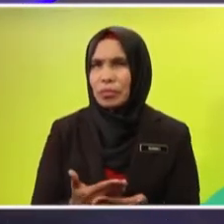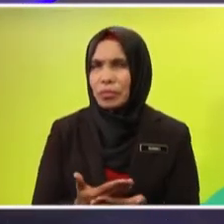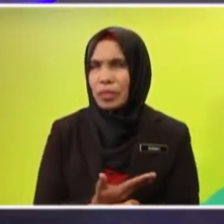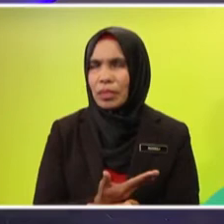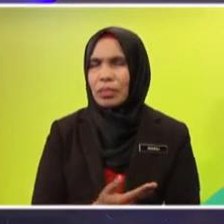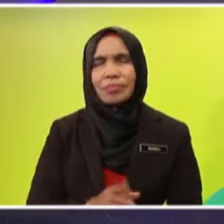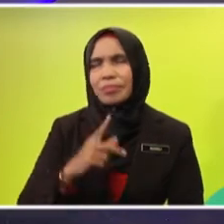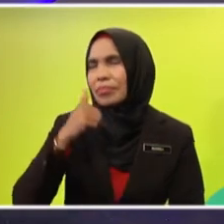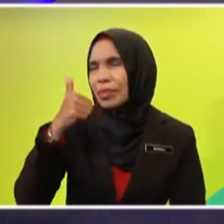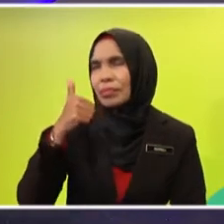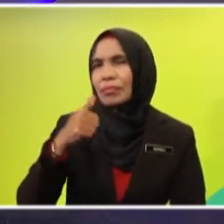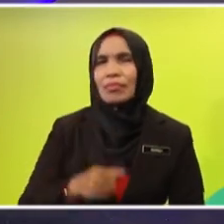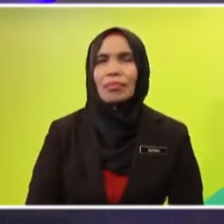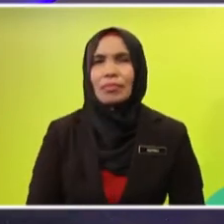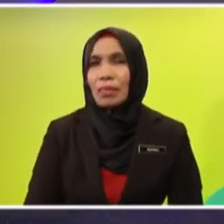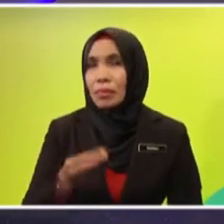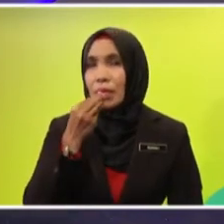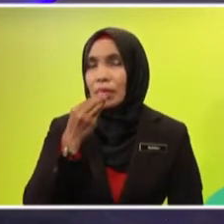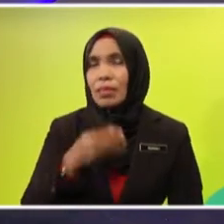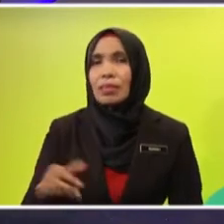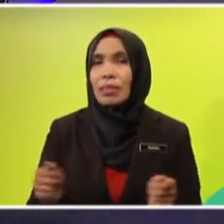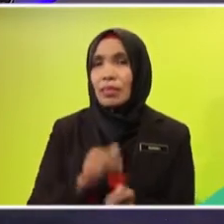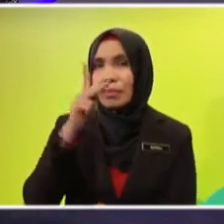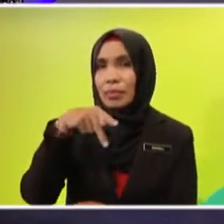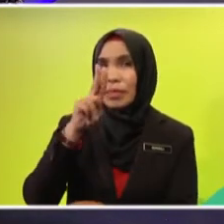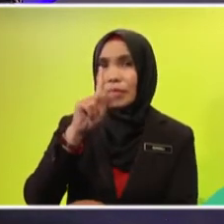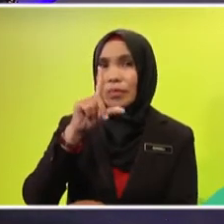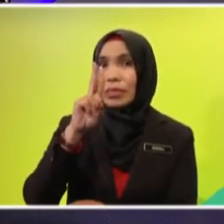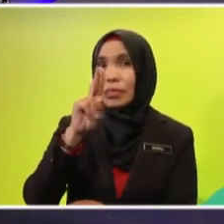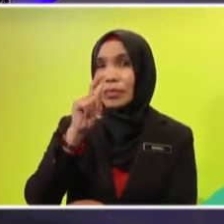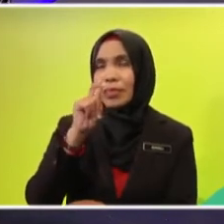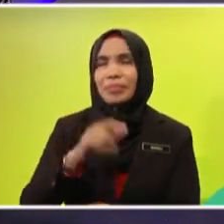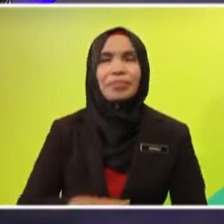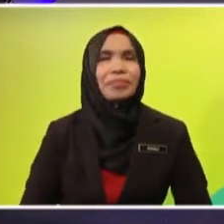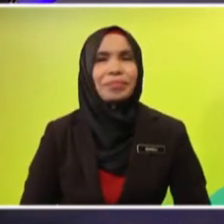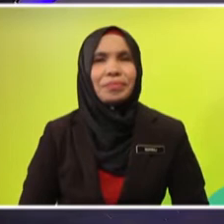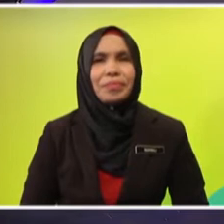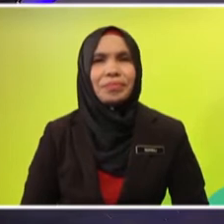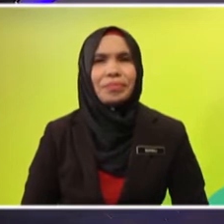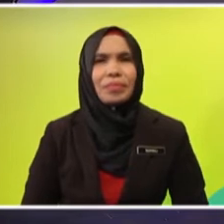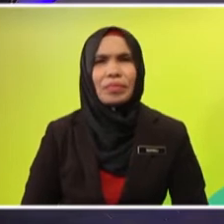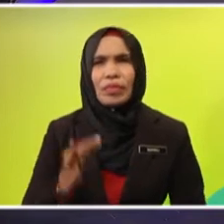betul hahaha oke oke